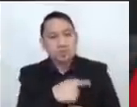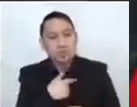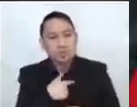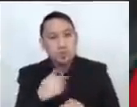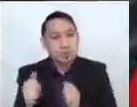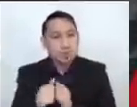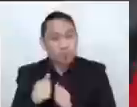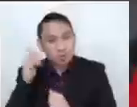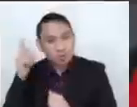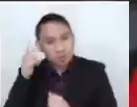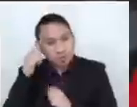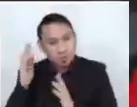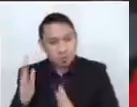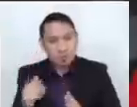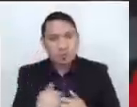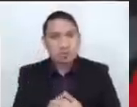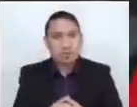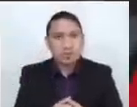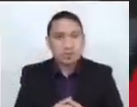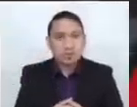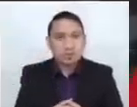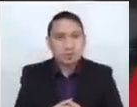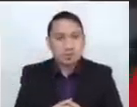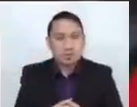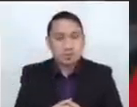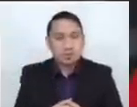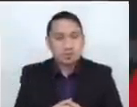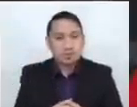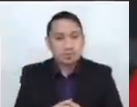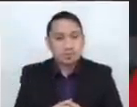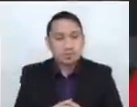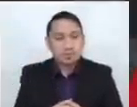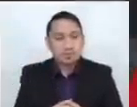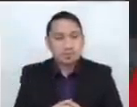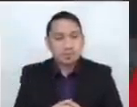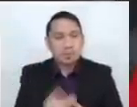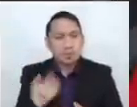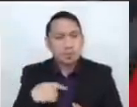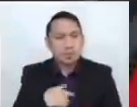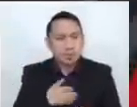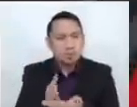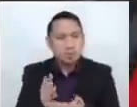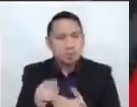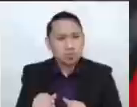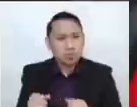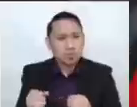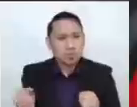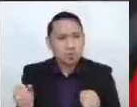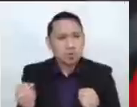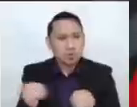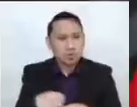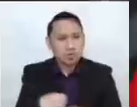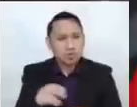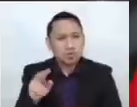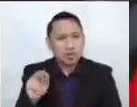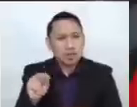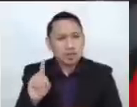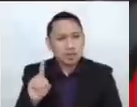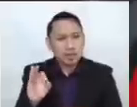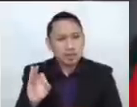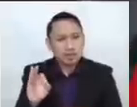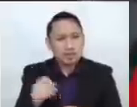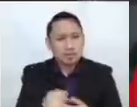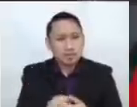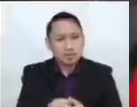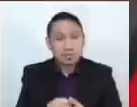rin yung mga akong kaibigan ko si Governor Apengyap. Pumunta kami sa opisina ng NDF. Sabi